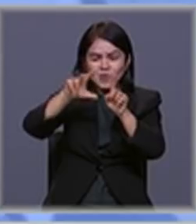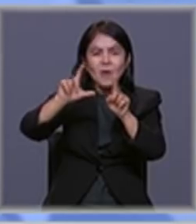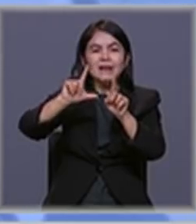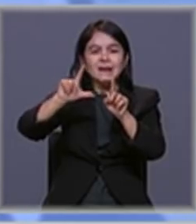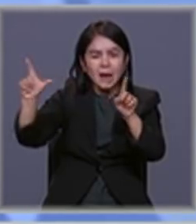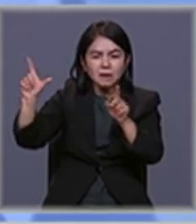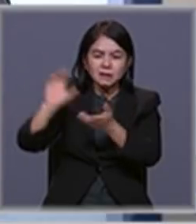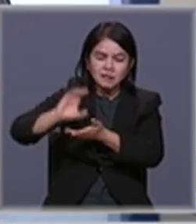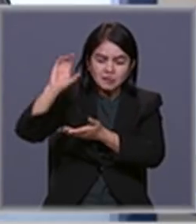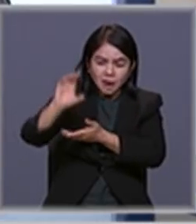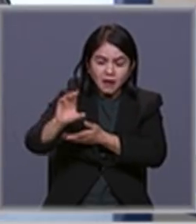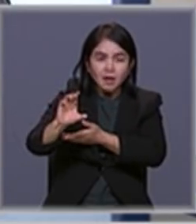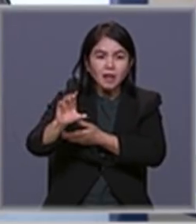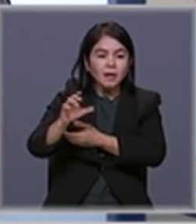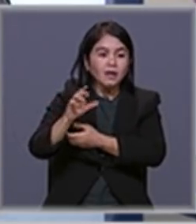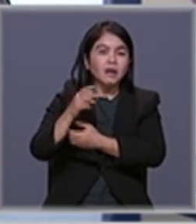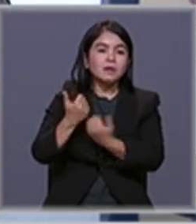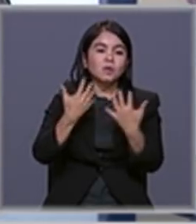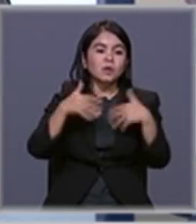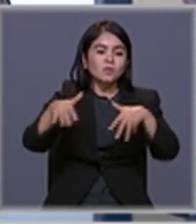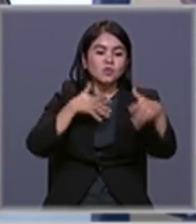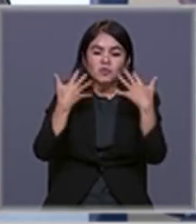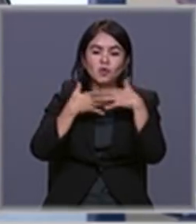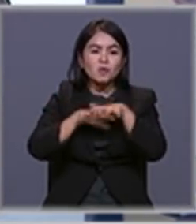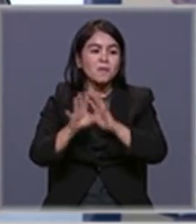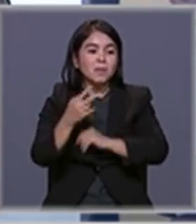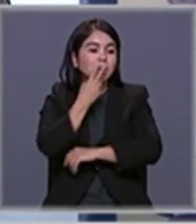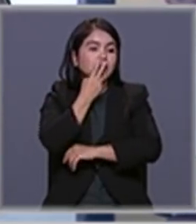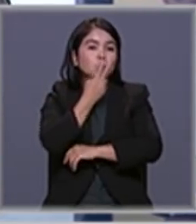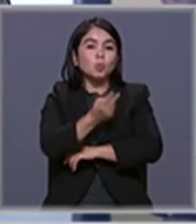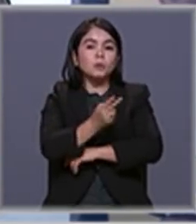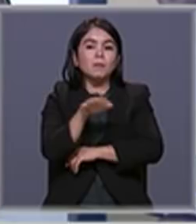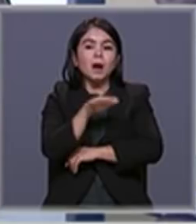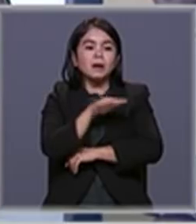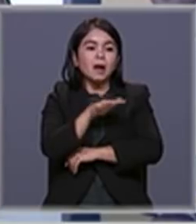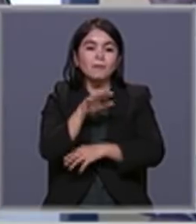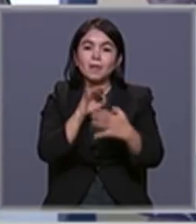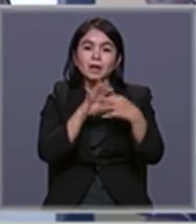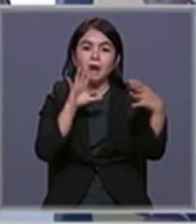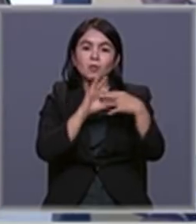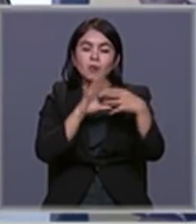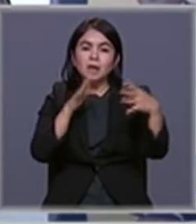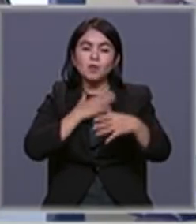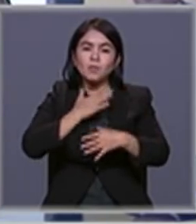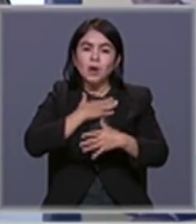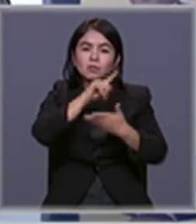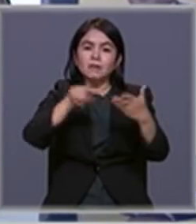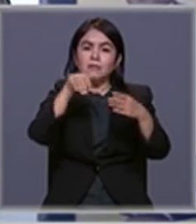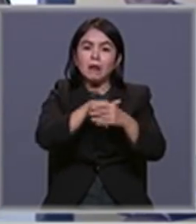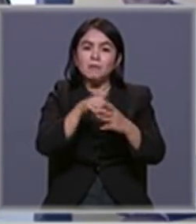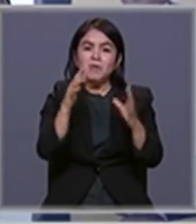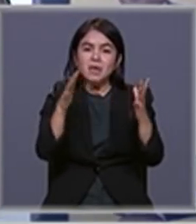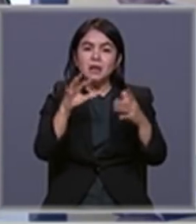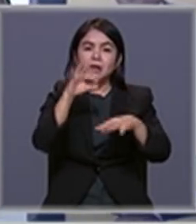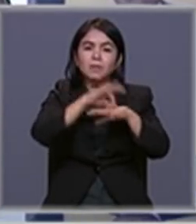รา ไม่เห็น ไม่มีส่วนร่วมอะไรเลยแม้แต่น้อยเราไม่ได้เกี่ยวไม่ได้ข้องอะไรเลยแม้แต่น้อยมันเป็น